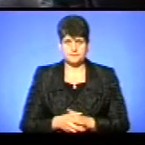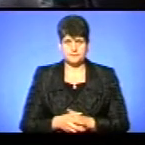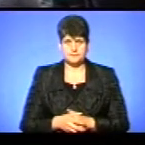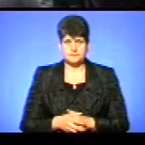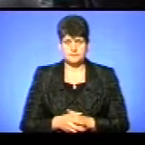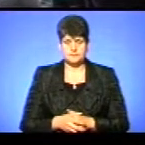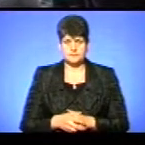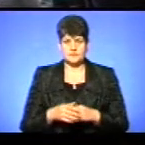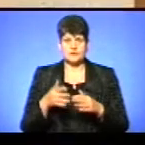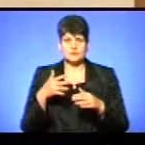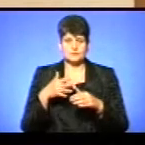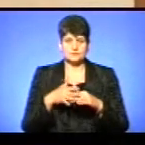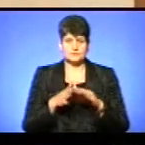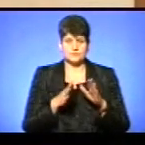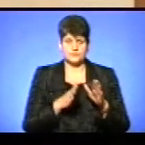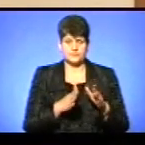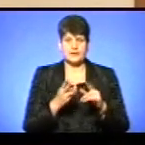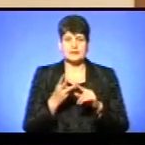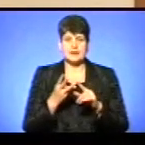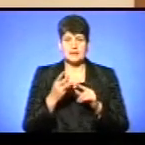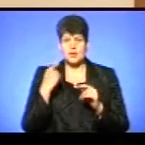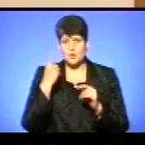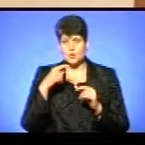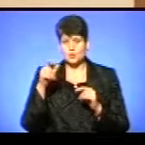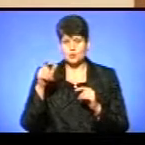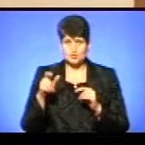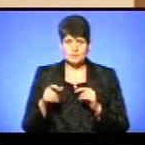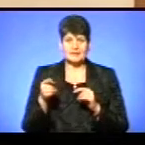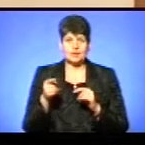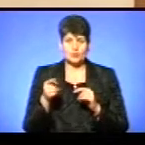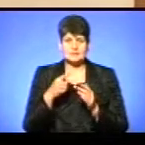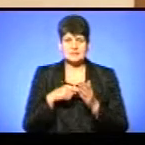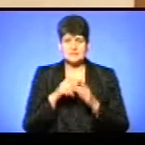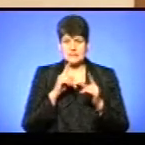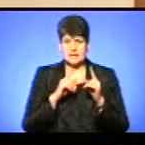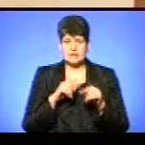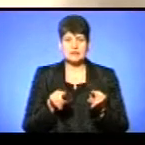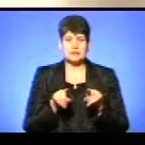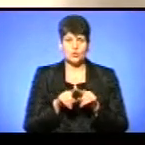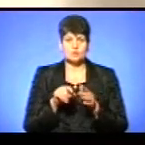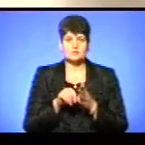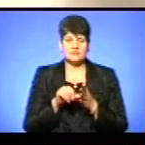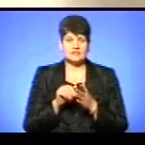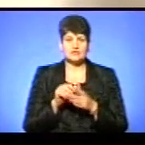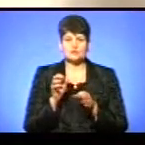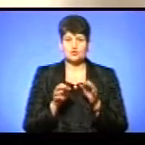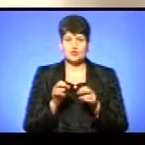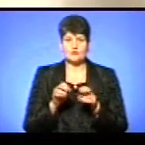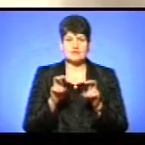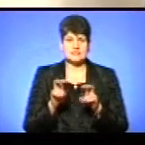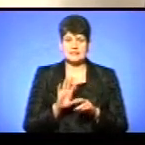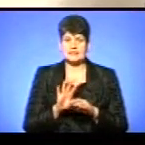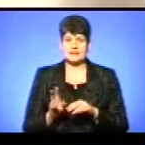Так, зрозуміло. Третя особа, Тернопільська міська рада, також представник судового засідання,